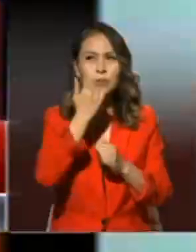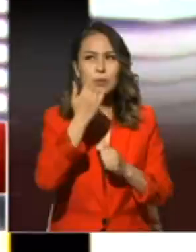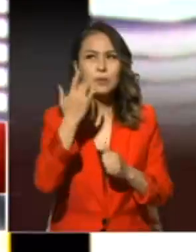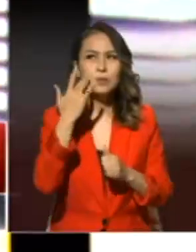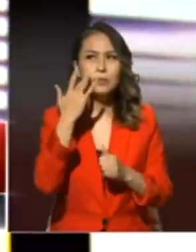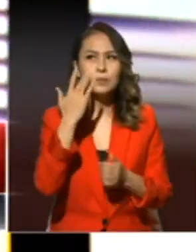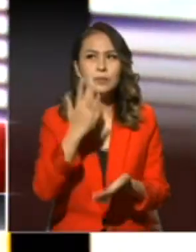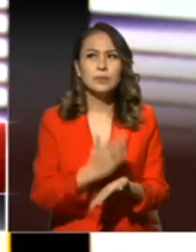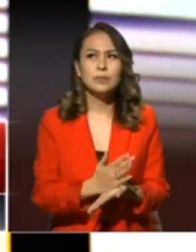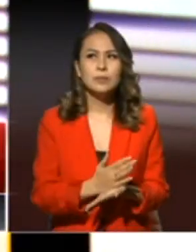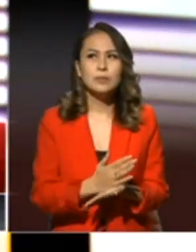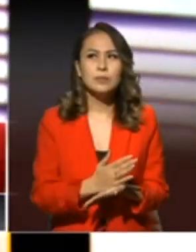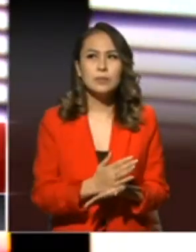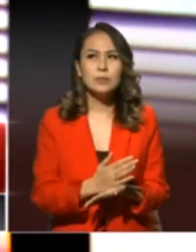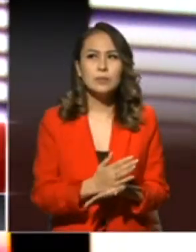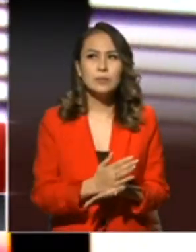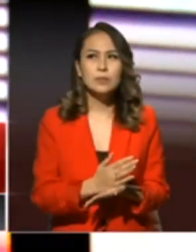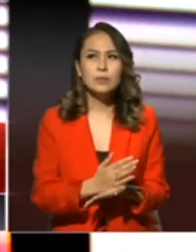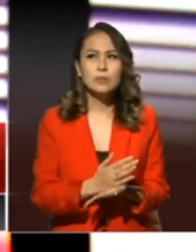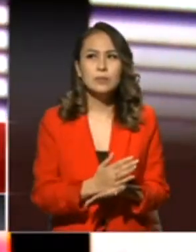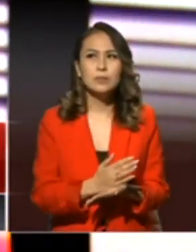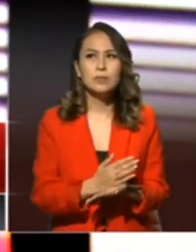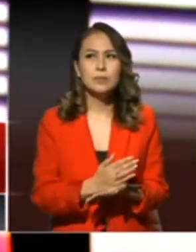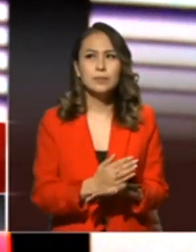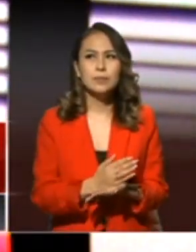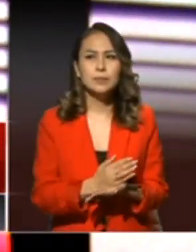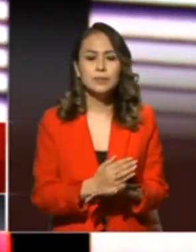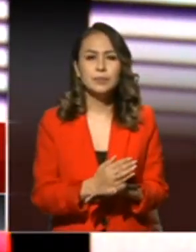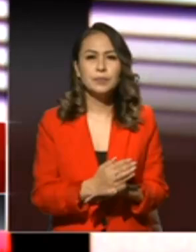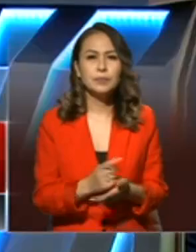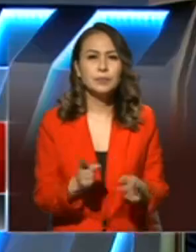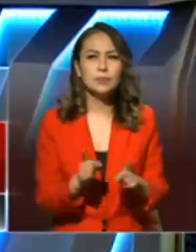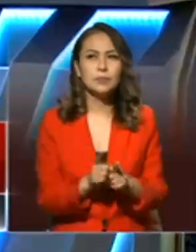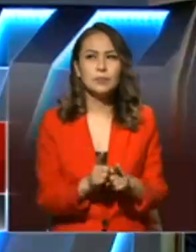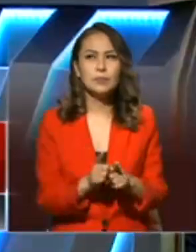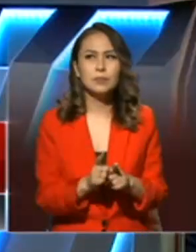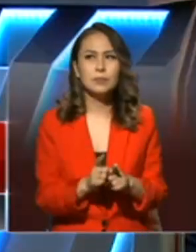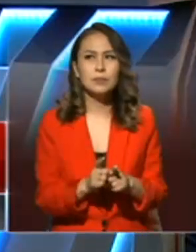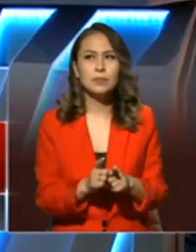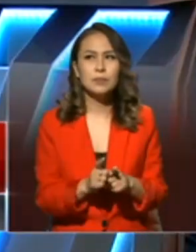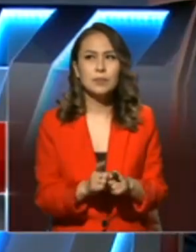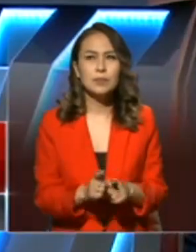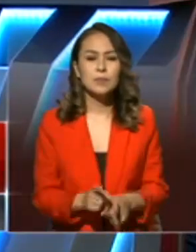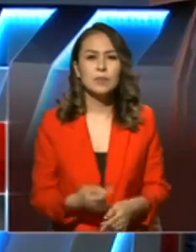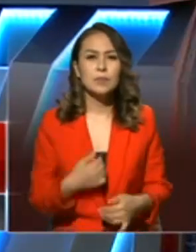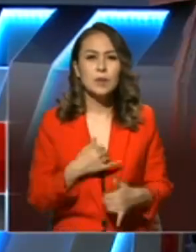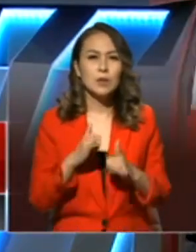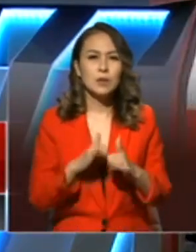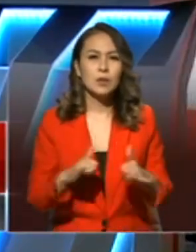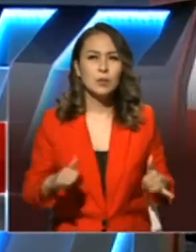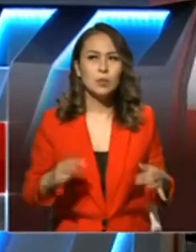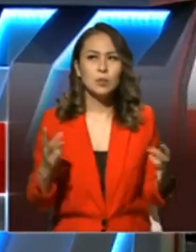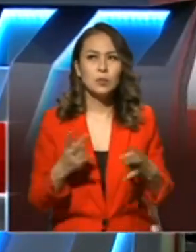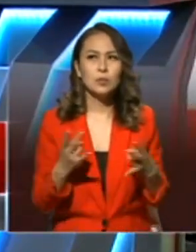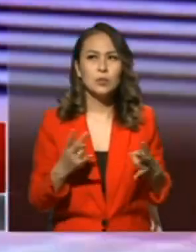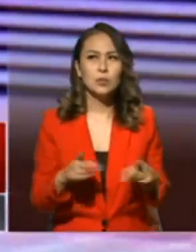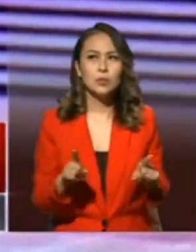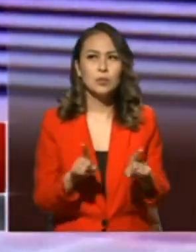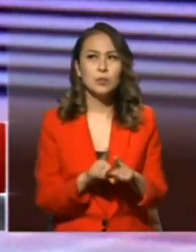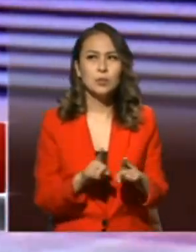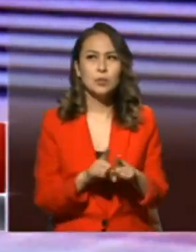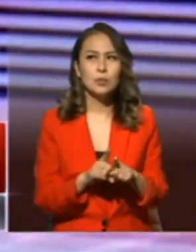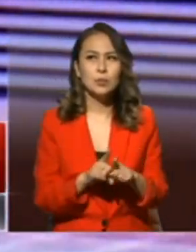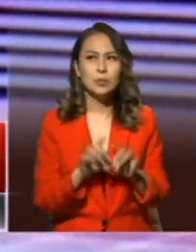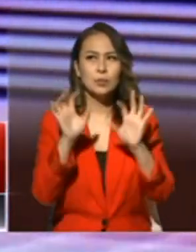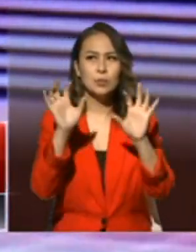тұрады. Олардың туыстарына, иә. Беларусия сияқты негізі дамыту. Сол айналып келгенде өзімізге соны дамыту керек деп отыр ғой. Бірінші мәйіттік тұрып алуды